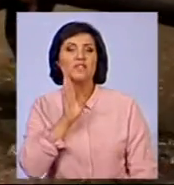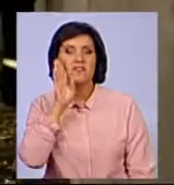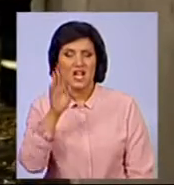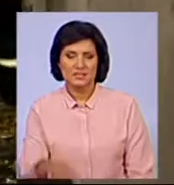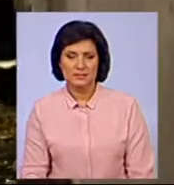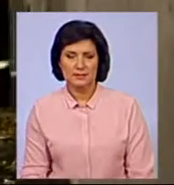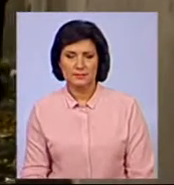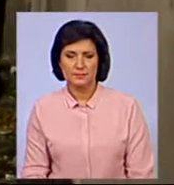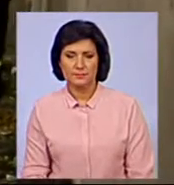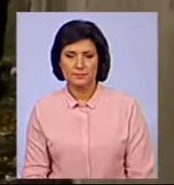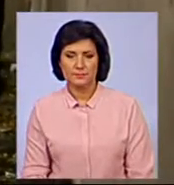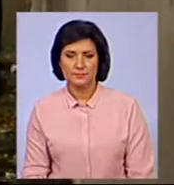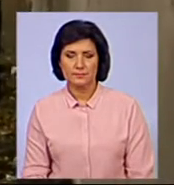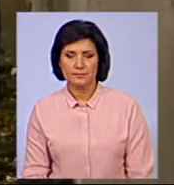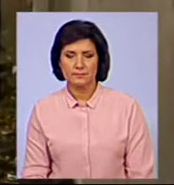вранці.